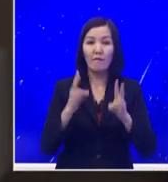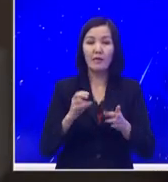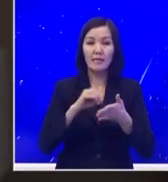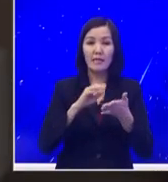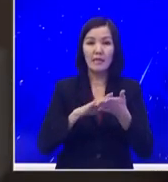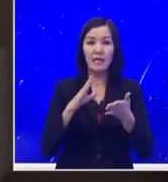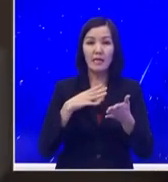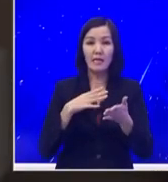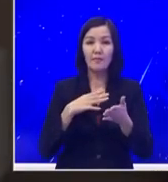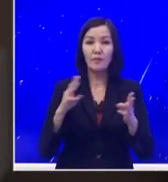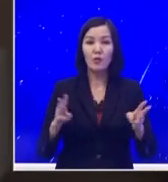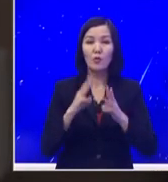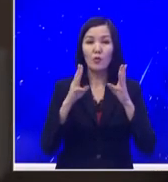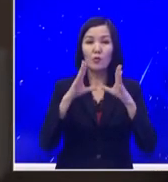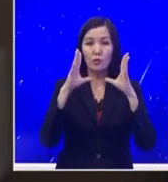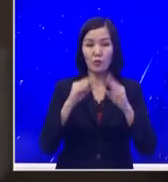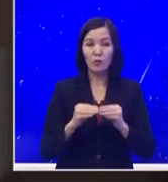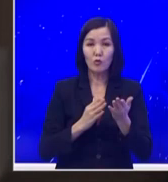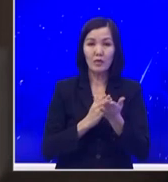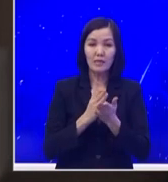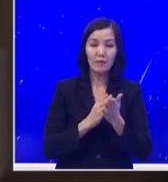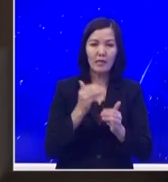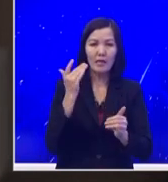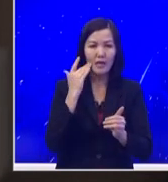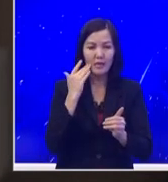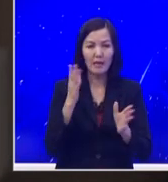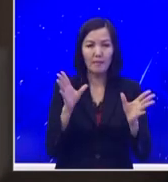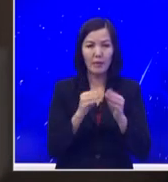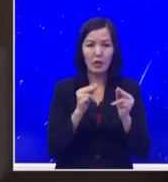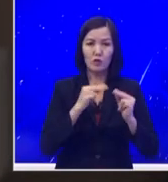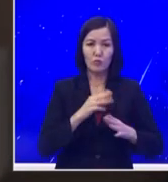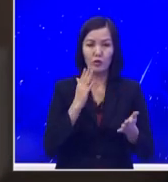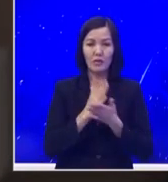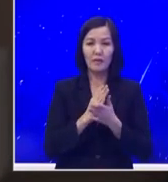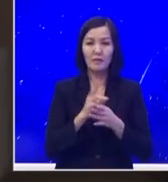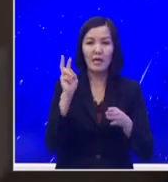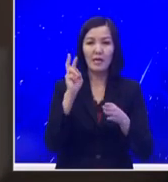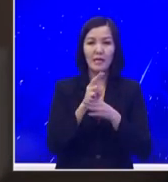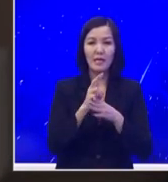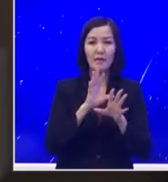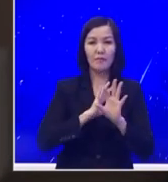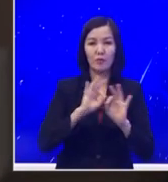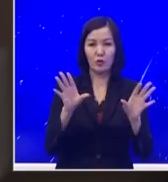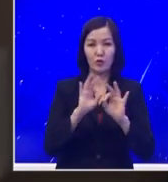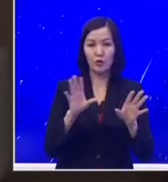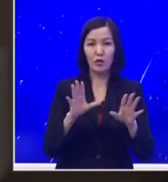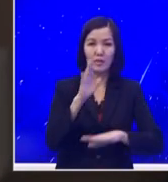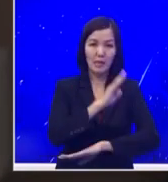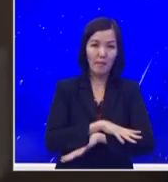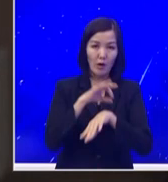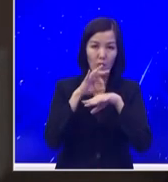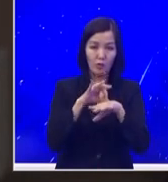Өрт сөндіру бөлімінің және қызметкерлері мен әрдайым тығыз жұмыс істейміз. Ол кісілер келіп лекция және дәрістер